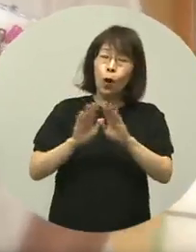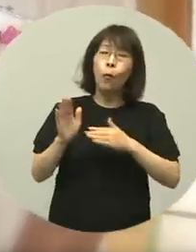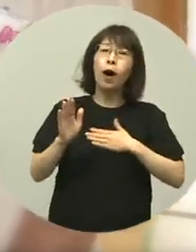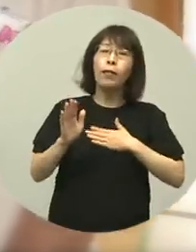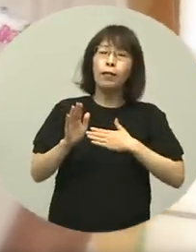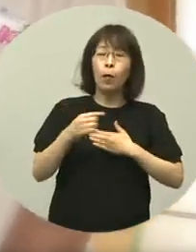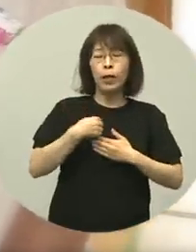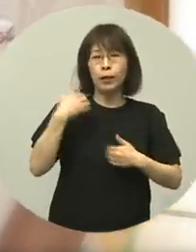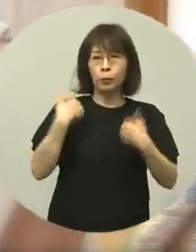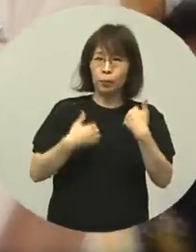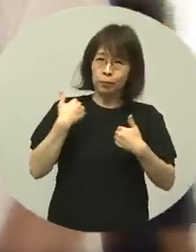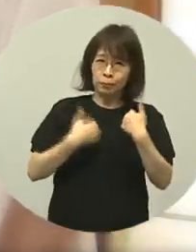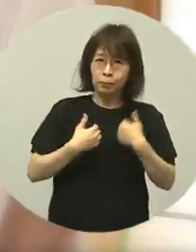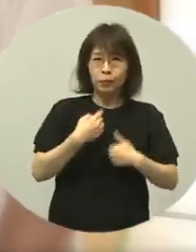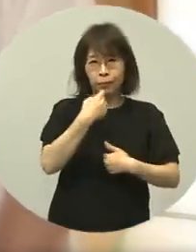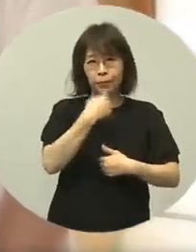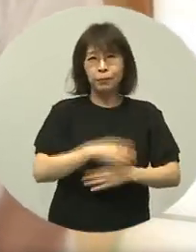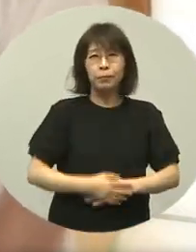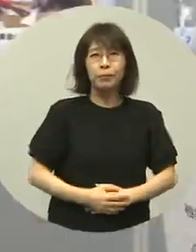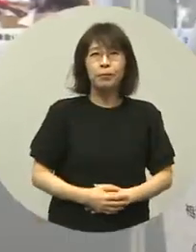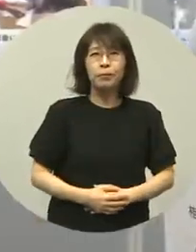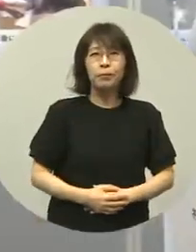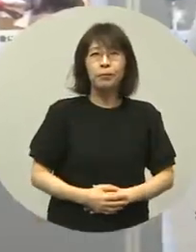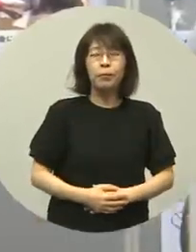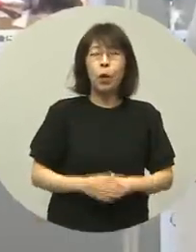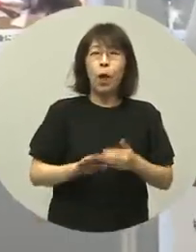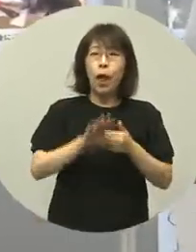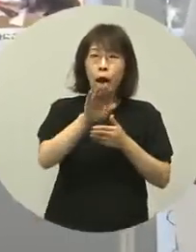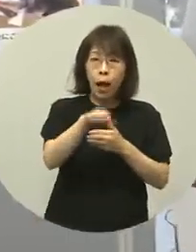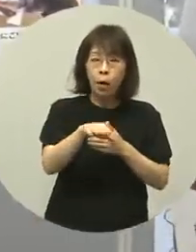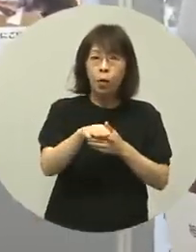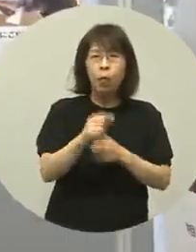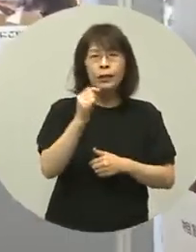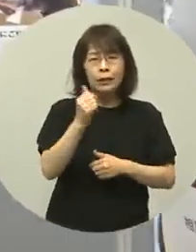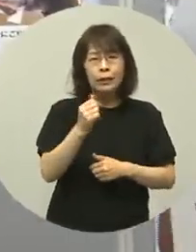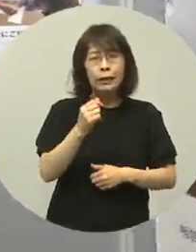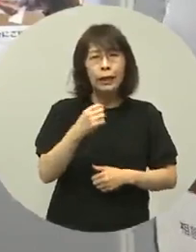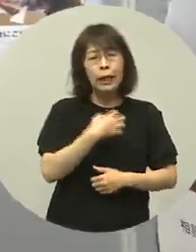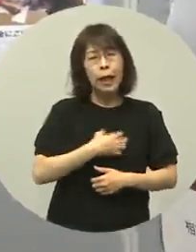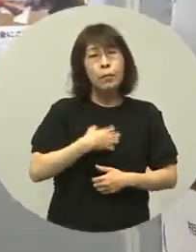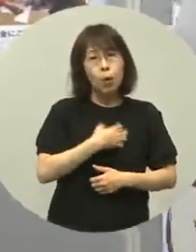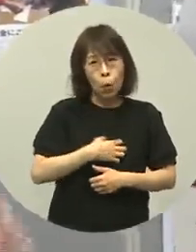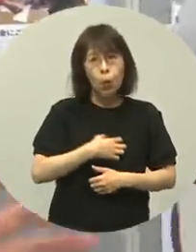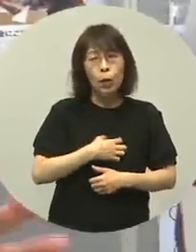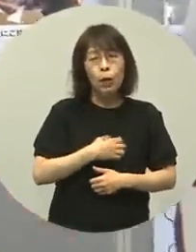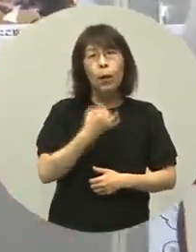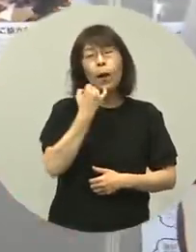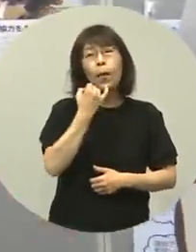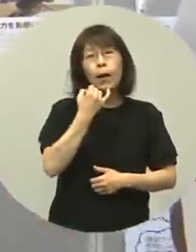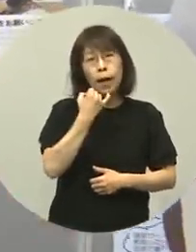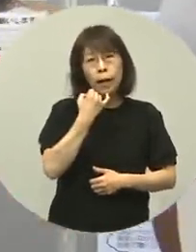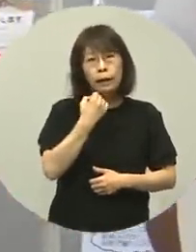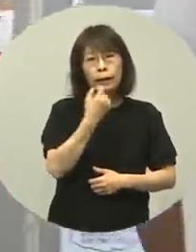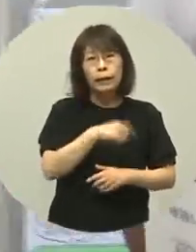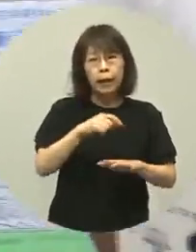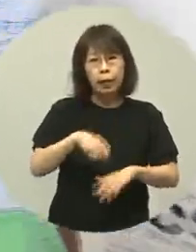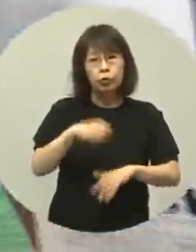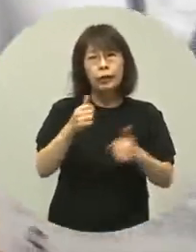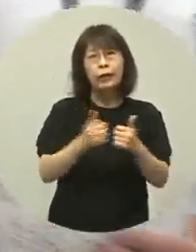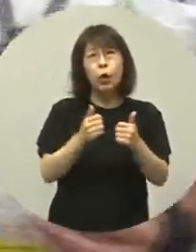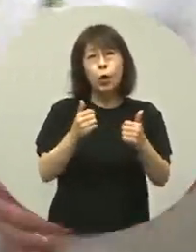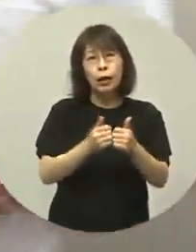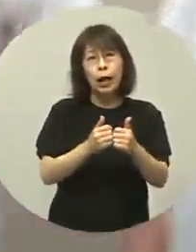私も楽しく同行させていただきました。なのでこれからもどんな小さな悩み事だったり相談事もぜひ、ね、気軽にしていただきたいな